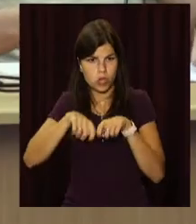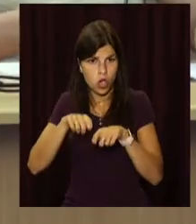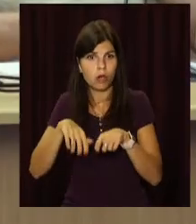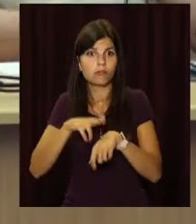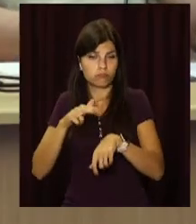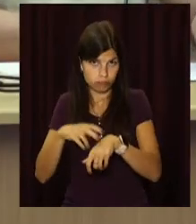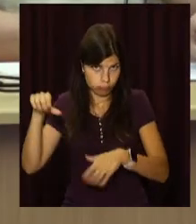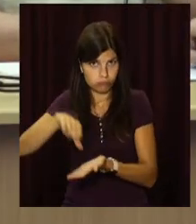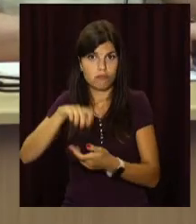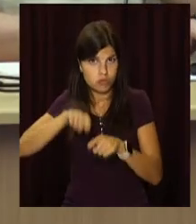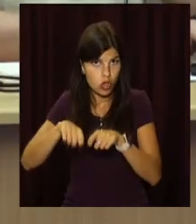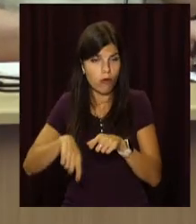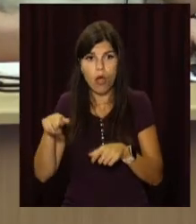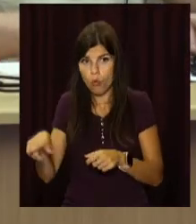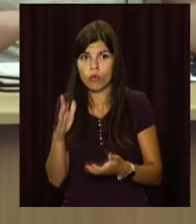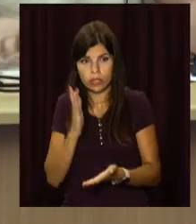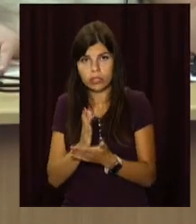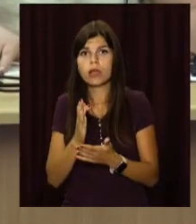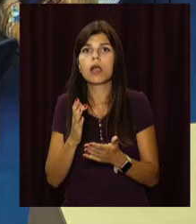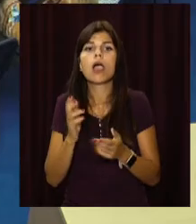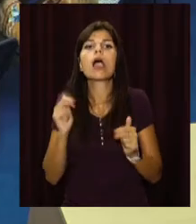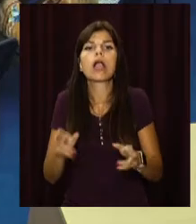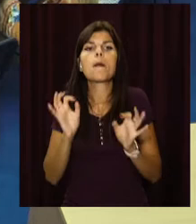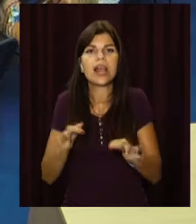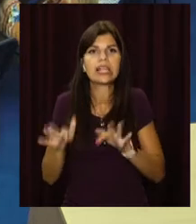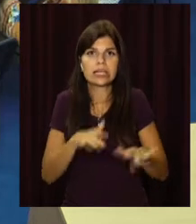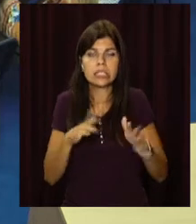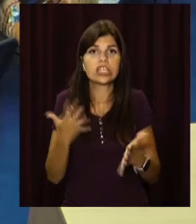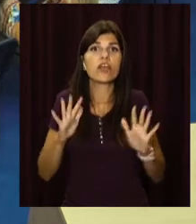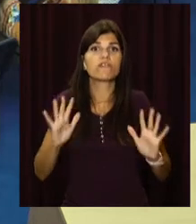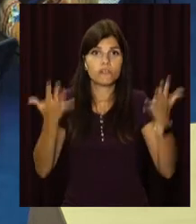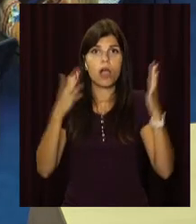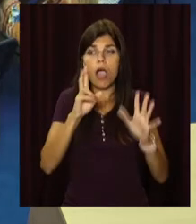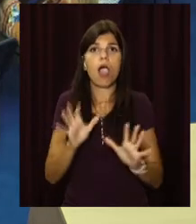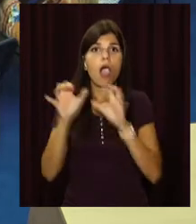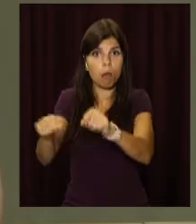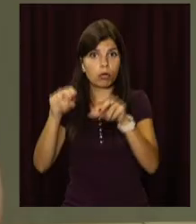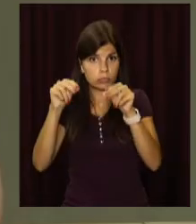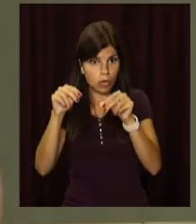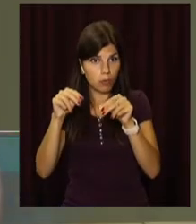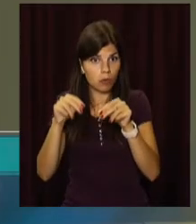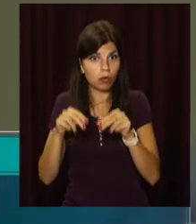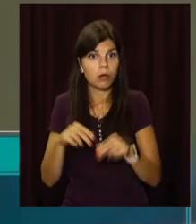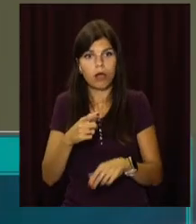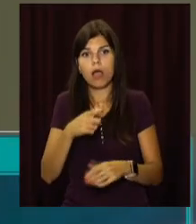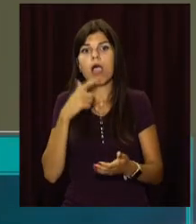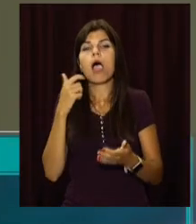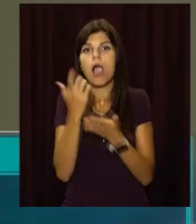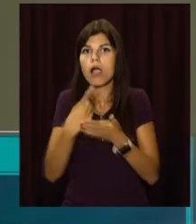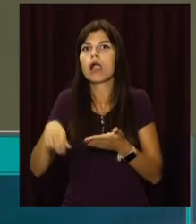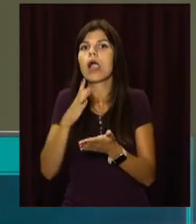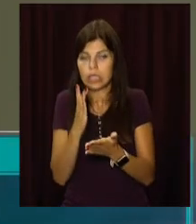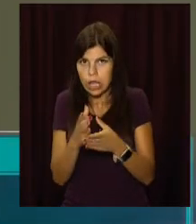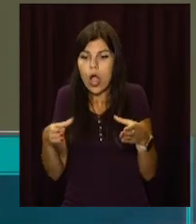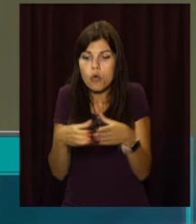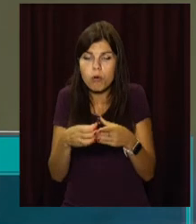правоохоронці запевняють, у них відпрацьований алгоритм, як діяти у випадку захоплення земель. Головним управлінням створена